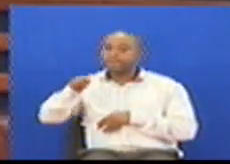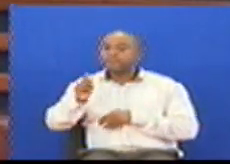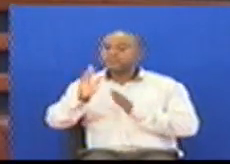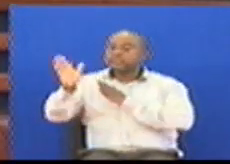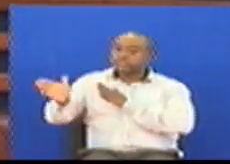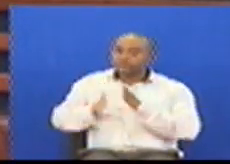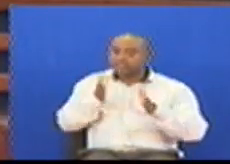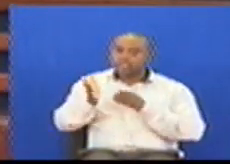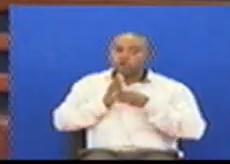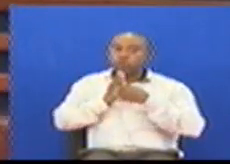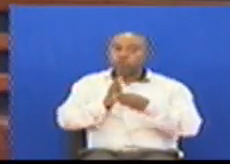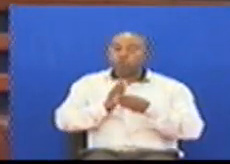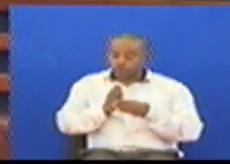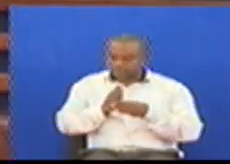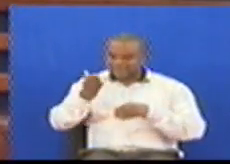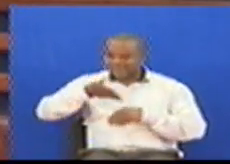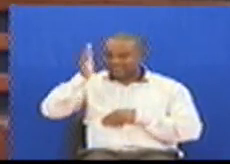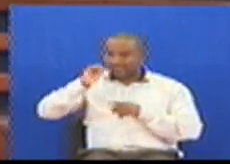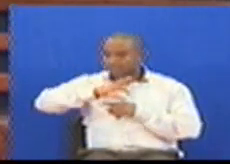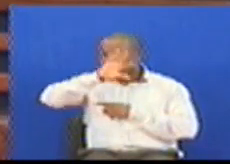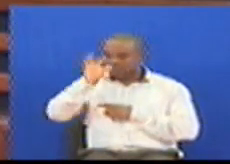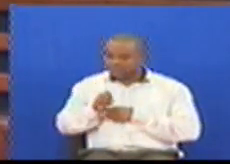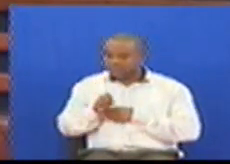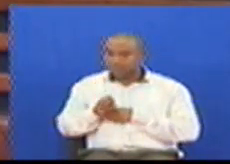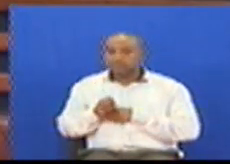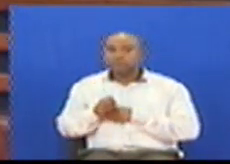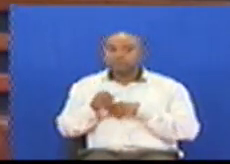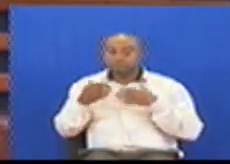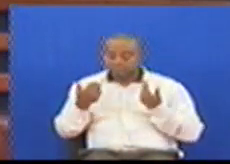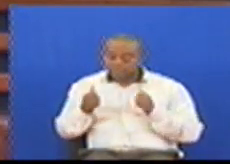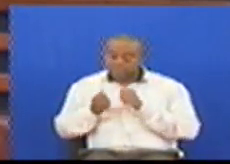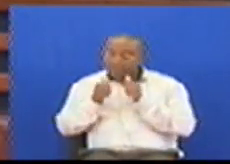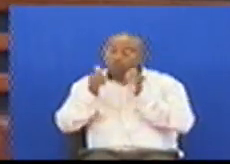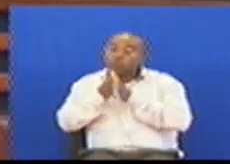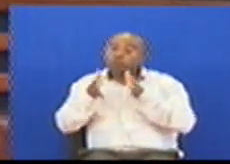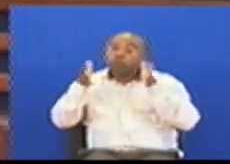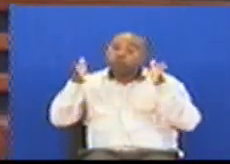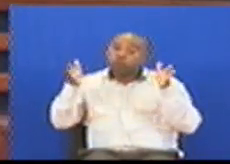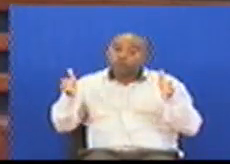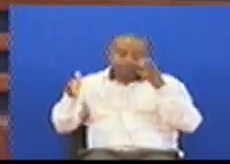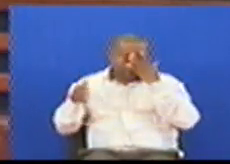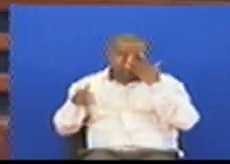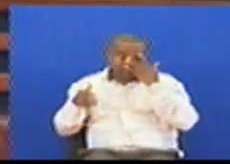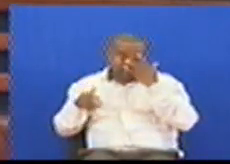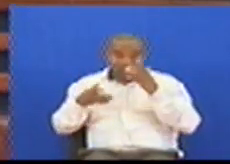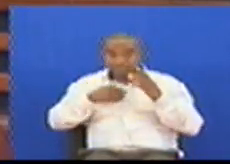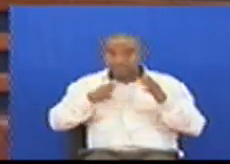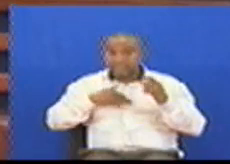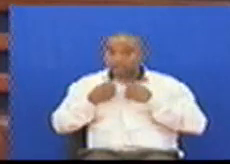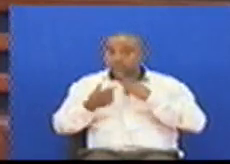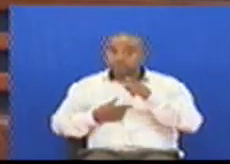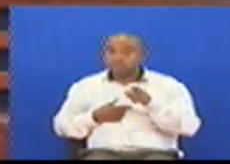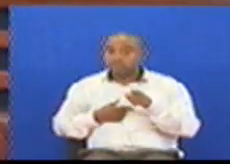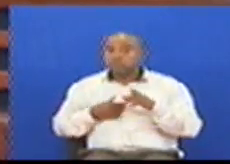kuongoza dola kwa miaka yote. Jambo kubwa ambalo mimi nataka nizungumze leo Mheshimiwa Naibu Spika, jambo